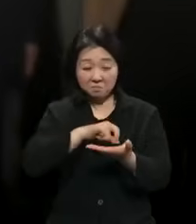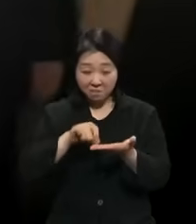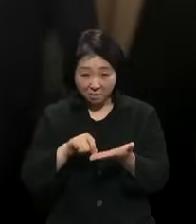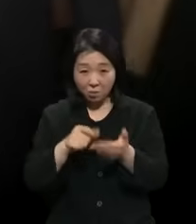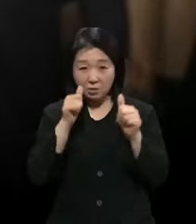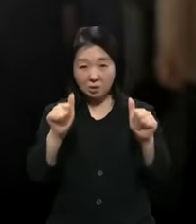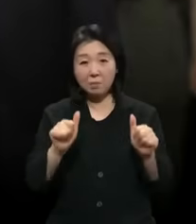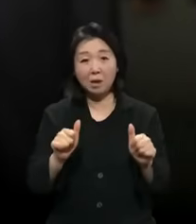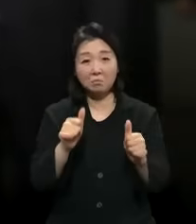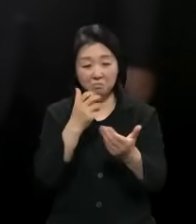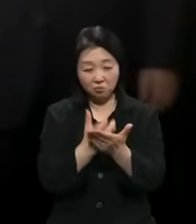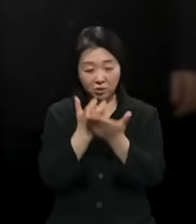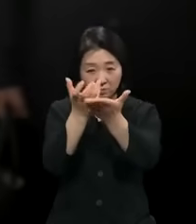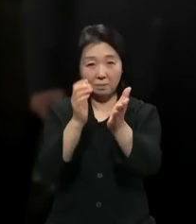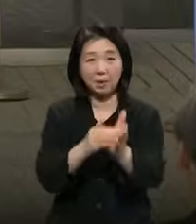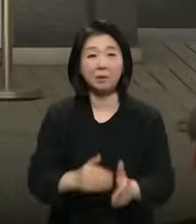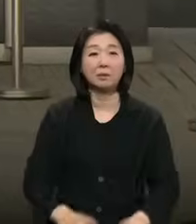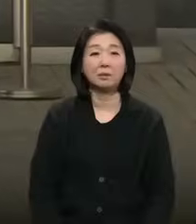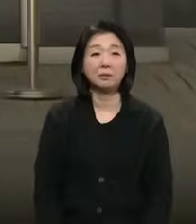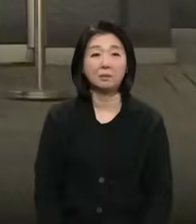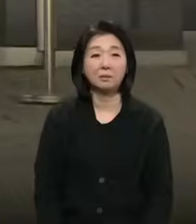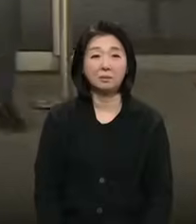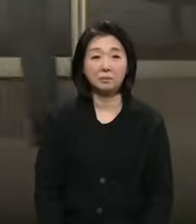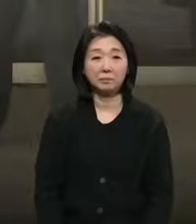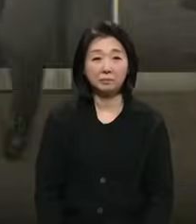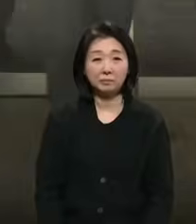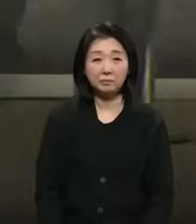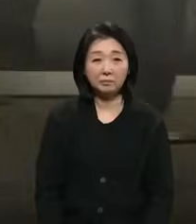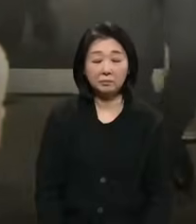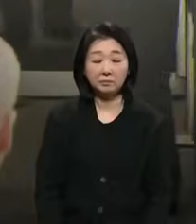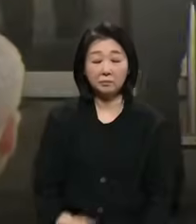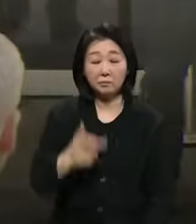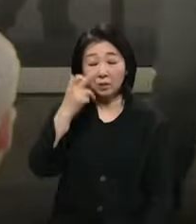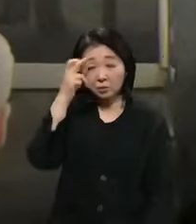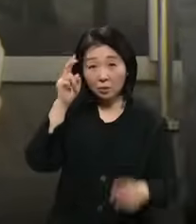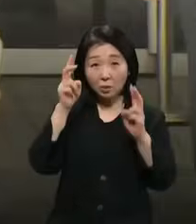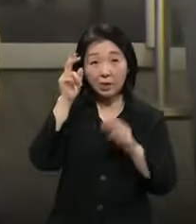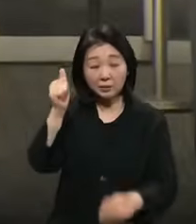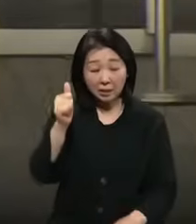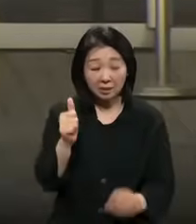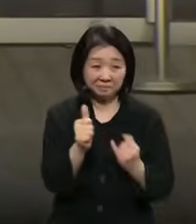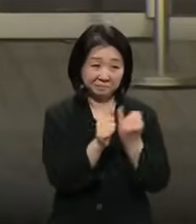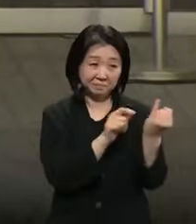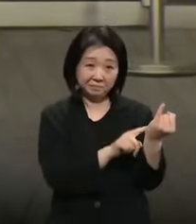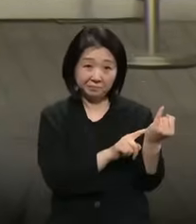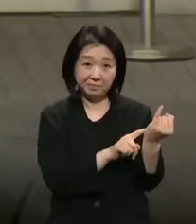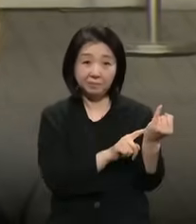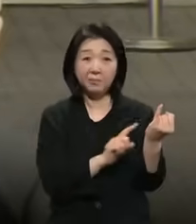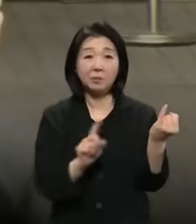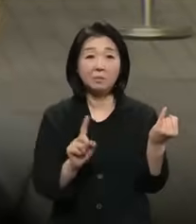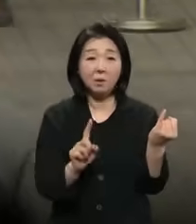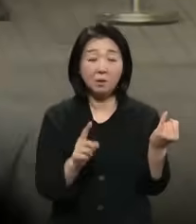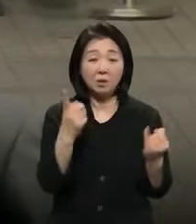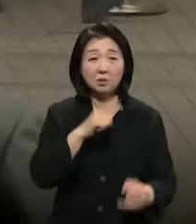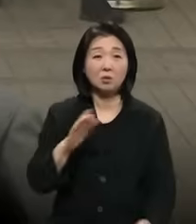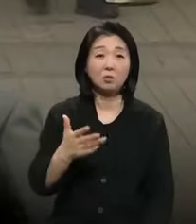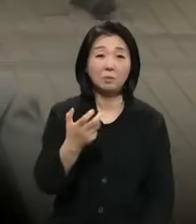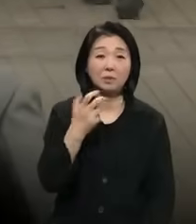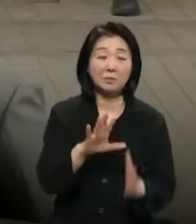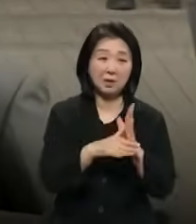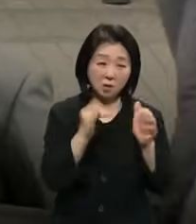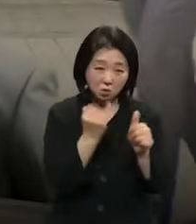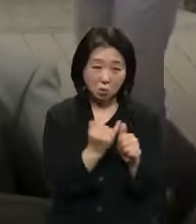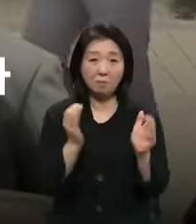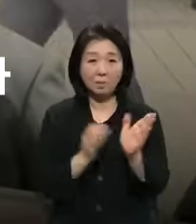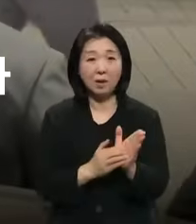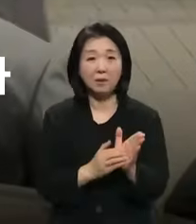재판부에 제출한 것으로 알려졌습니다. 최태원 SK그룹 회장과 노소영 아트센터 나비 관장은 지난 1988년